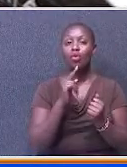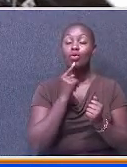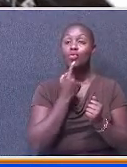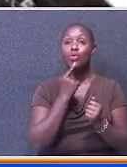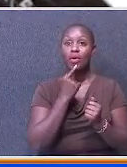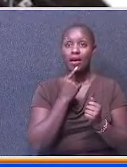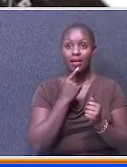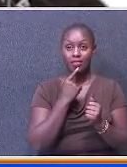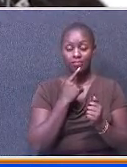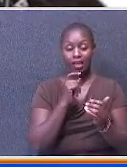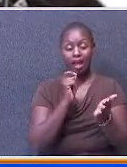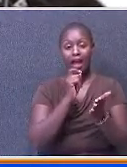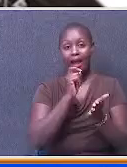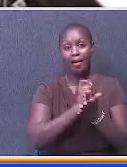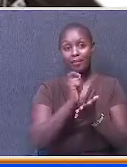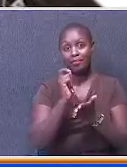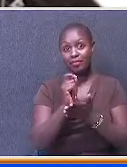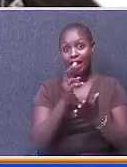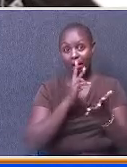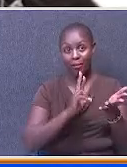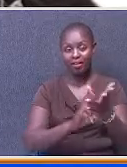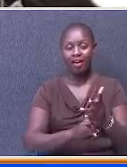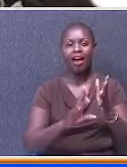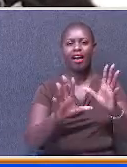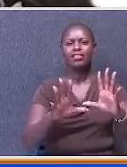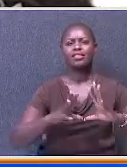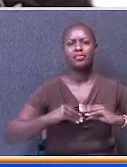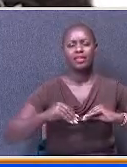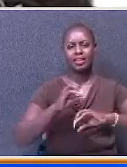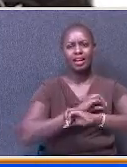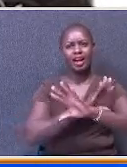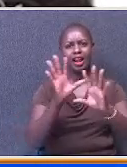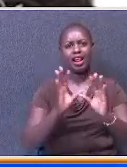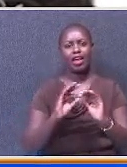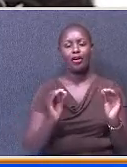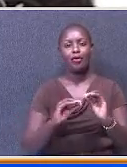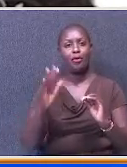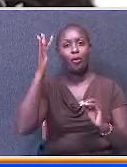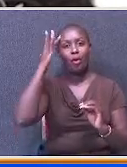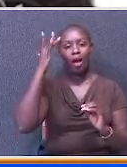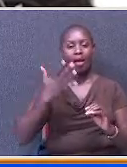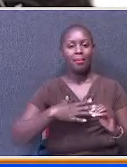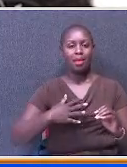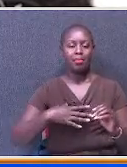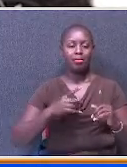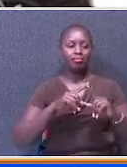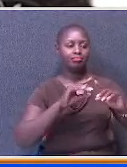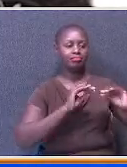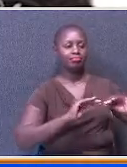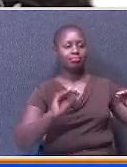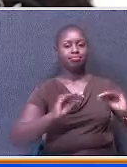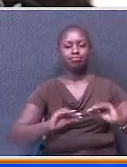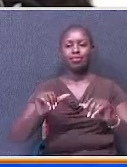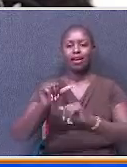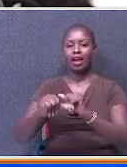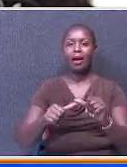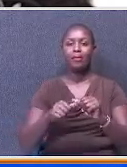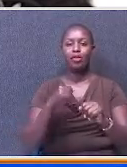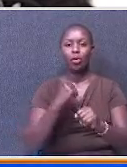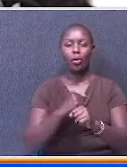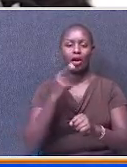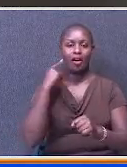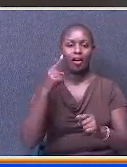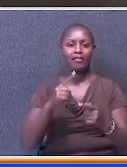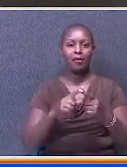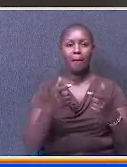habari hachapokelewa vizuri, kwa sababu kana kwamba watu hawachaelimishwa kuhusu kazi ya mwandishi